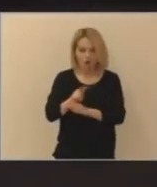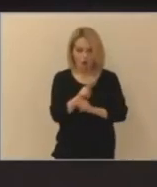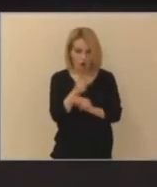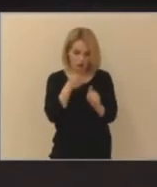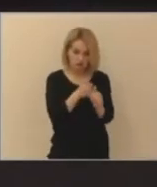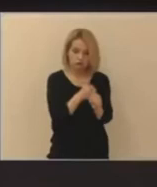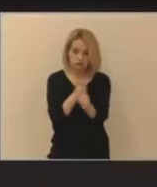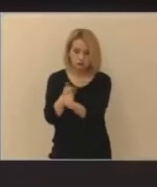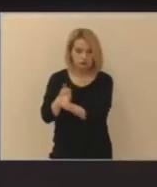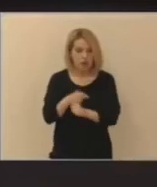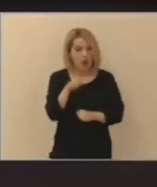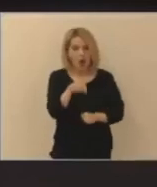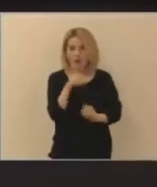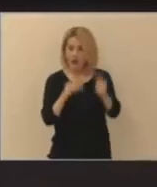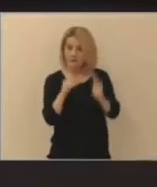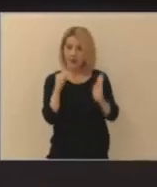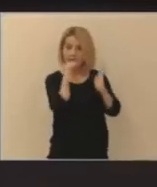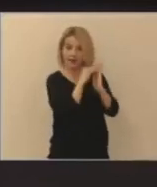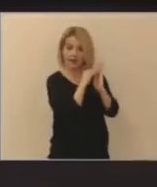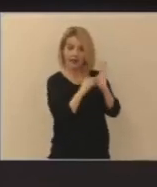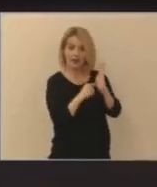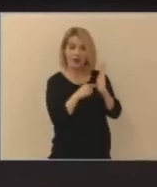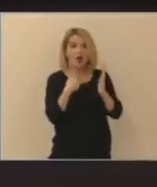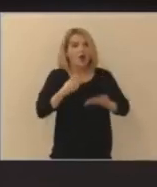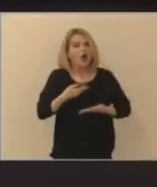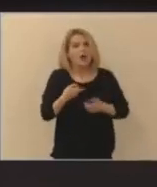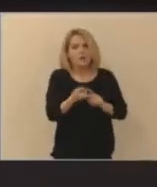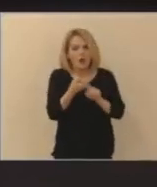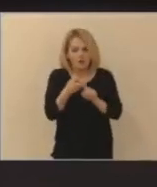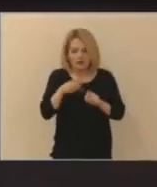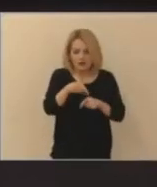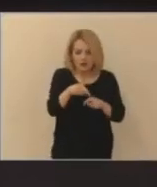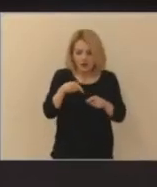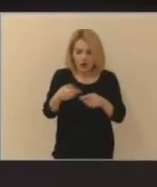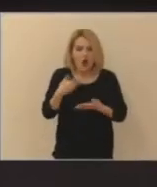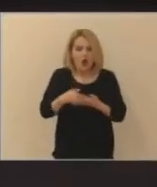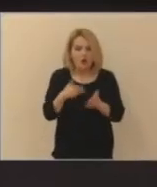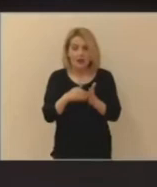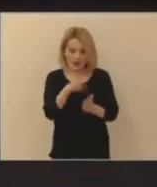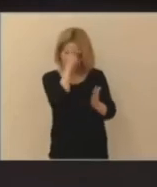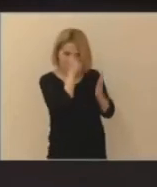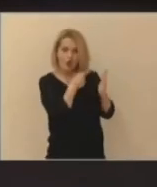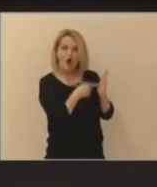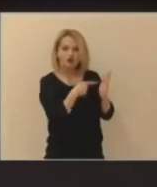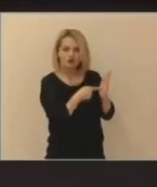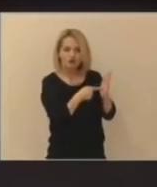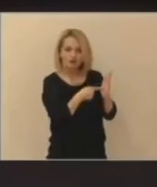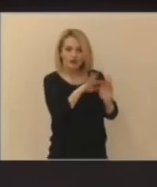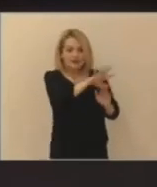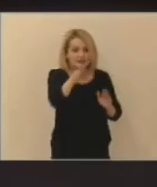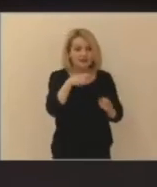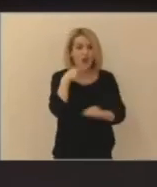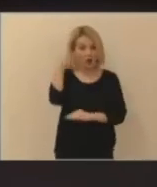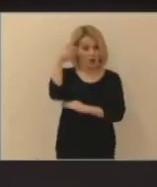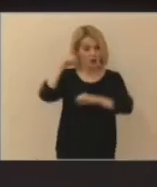дека овие мерки ќе се однесуваат, но истовремено ќе треба да бидат почитувани од сите